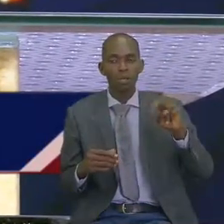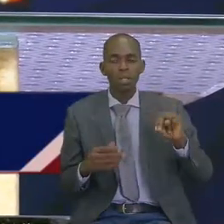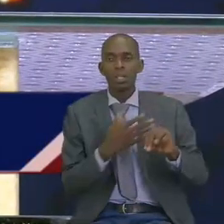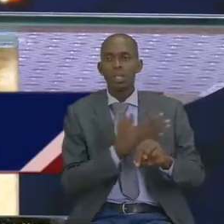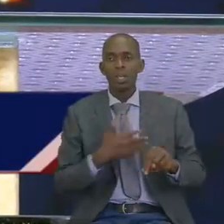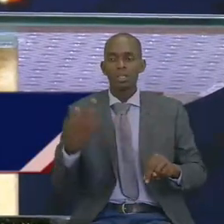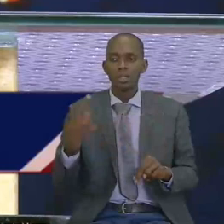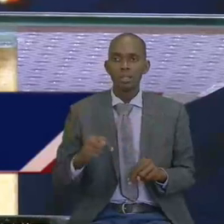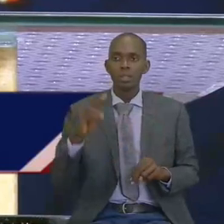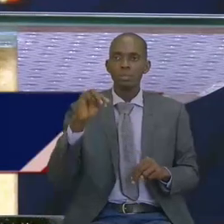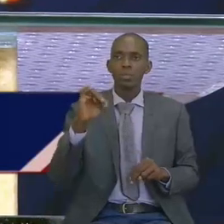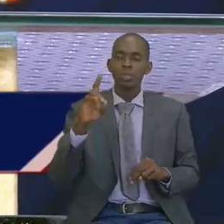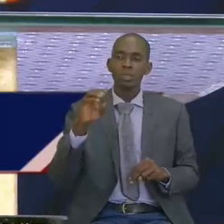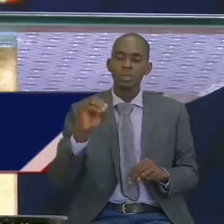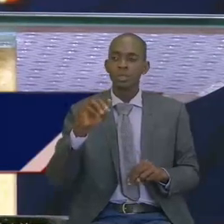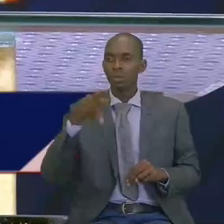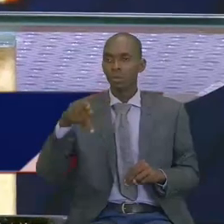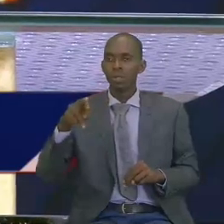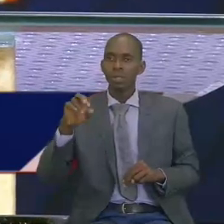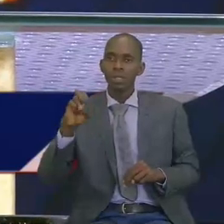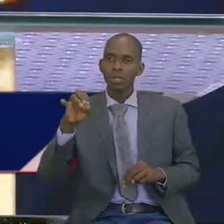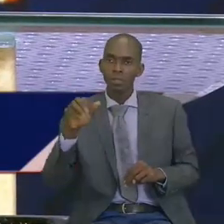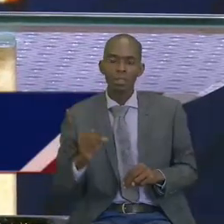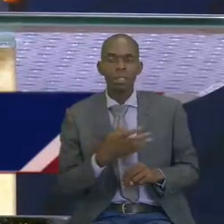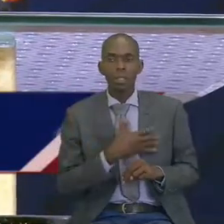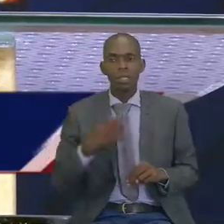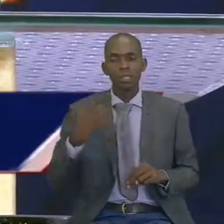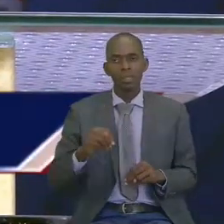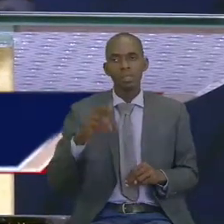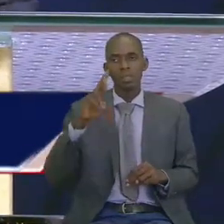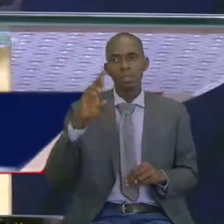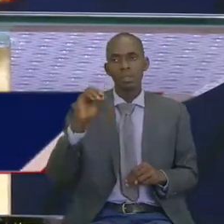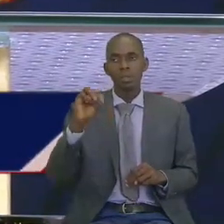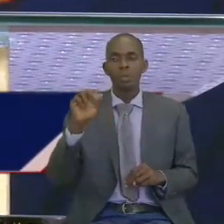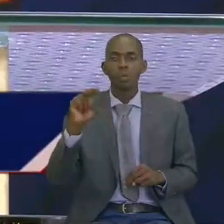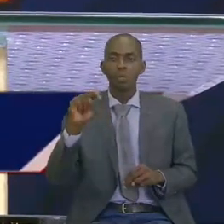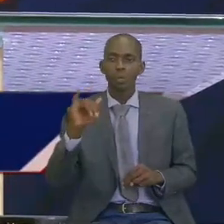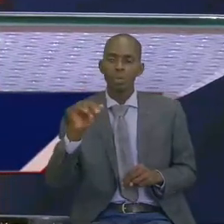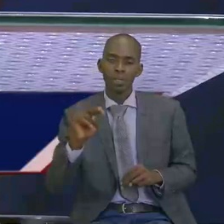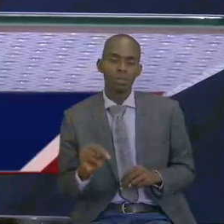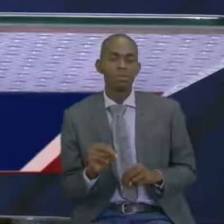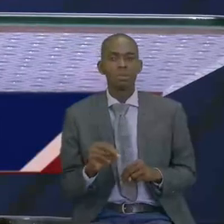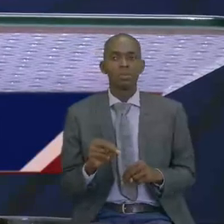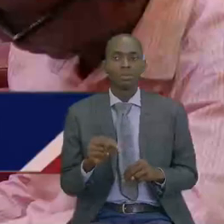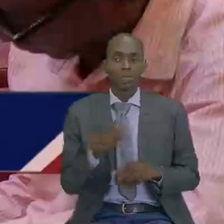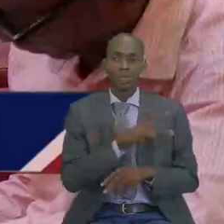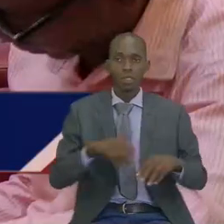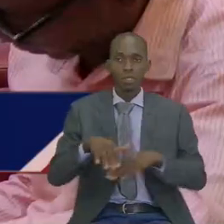le royaume médo-perse, le royaume grec et le royaume romain qui succéderont à cela avant que ces royaumes ne